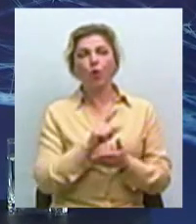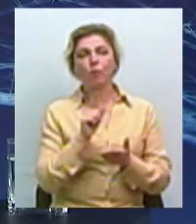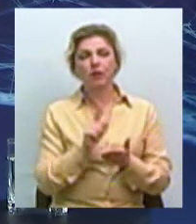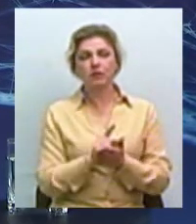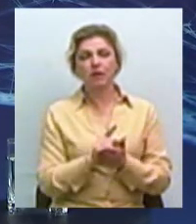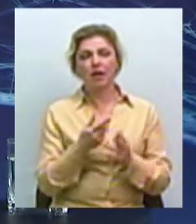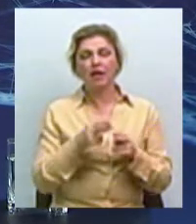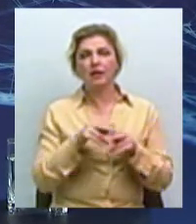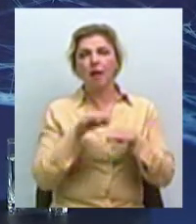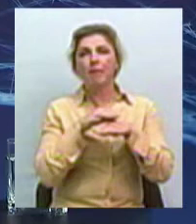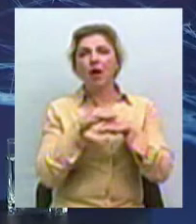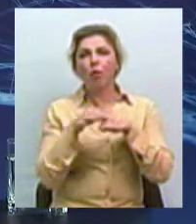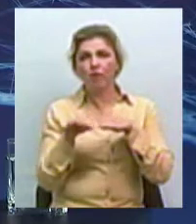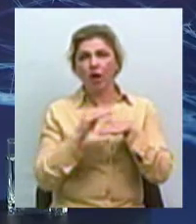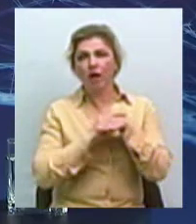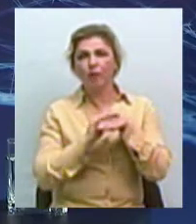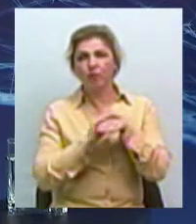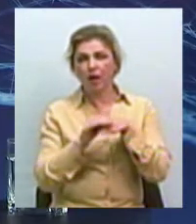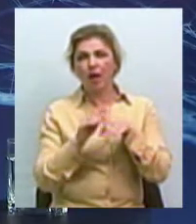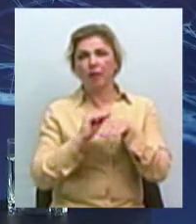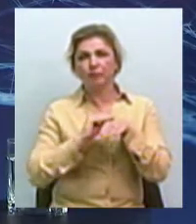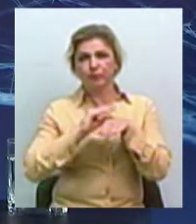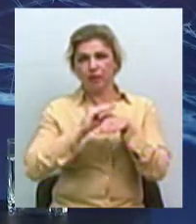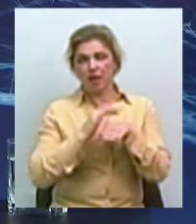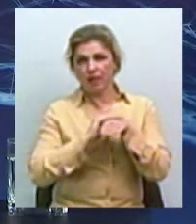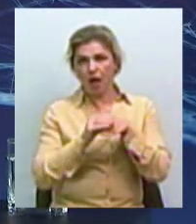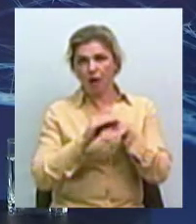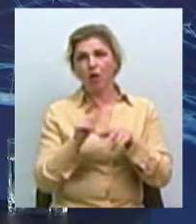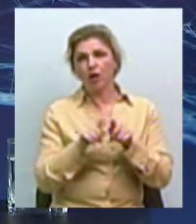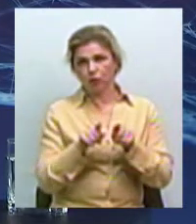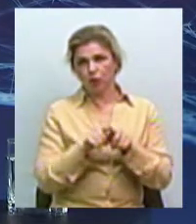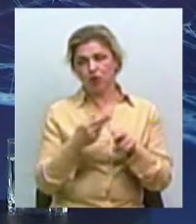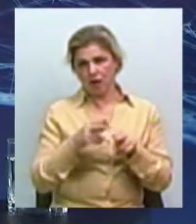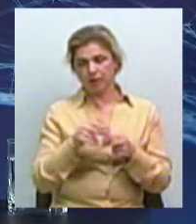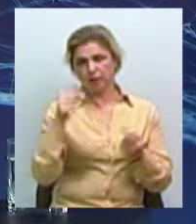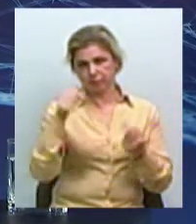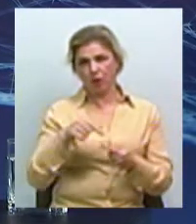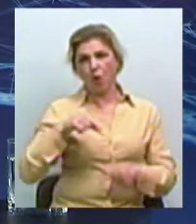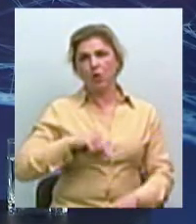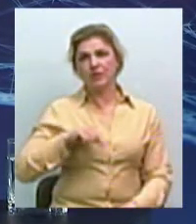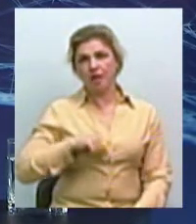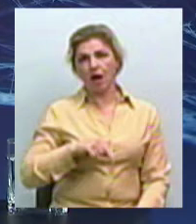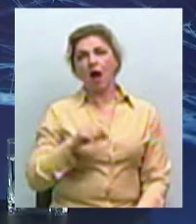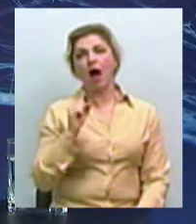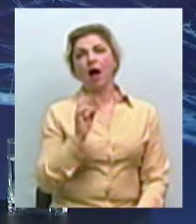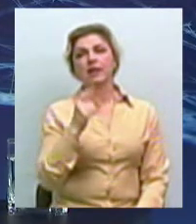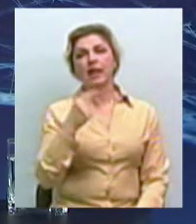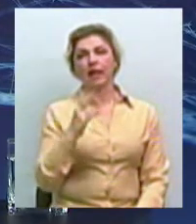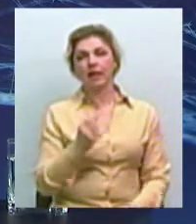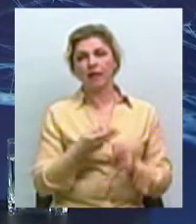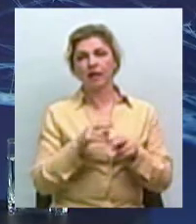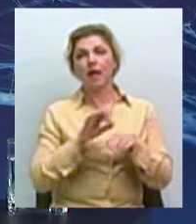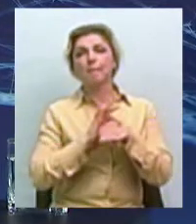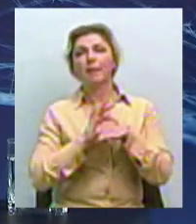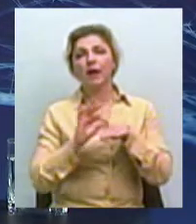оці плівки на лід, які з'являються, це теж диференційна ознака. Тому що при ангіні ці плівки, якщо